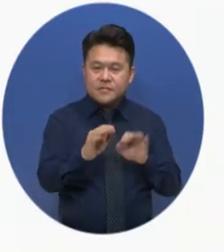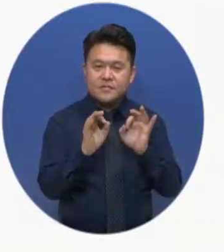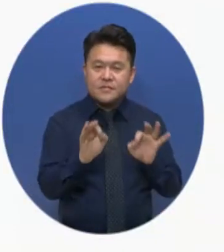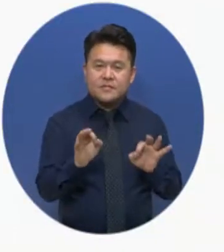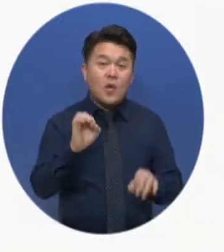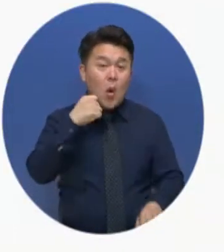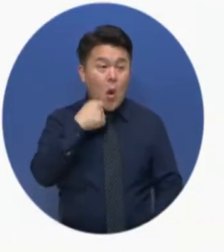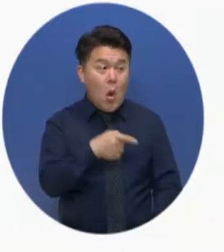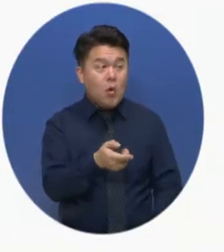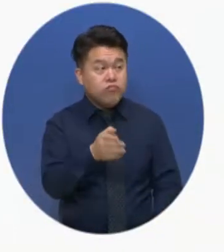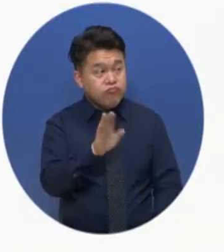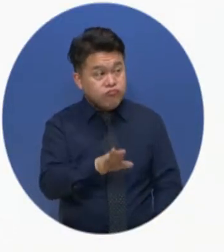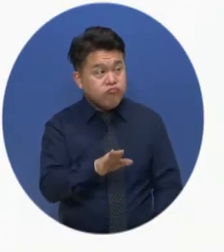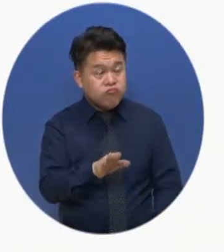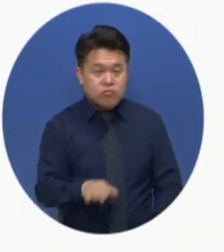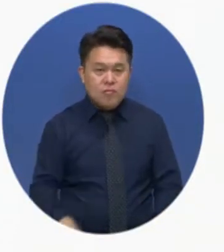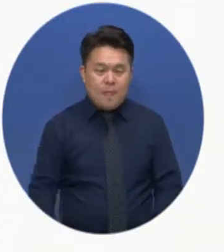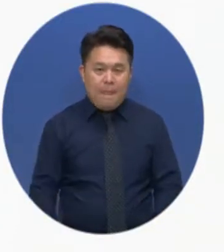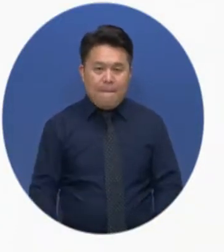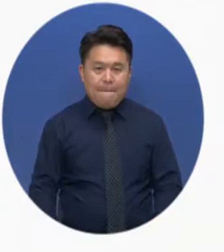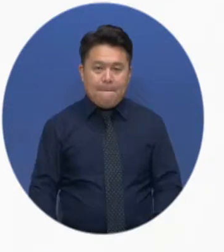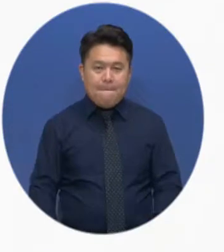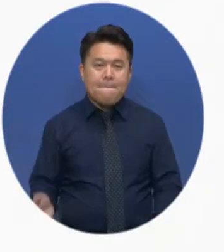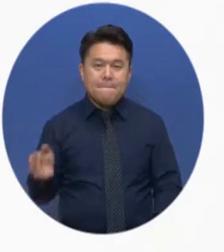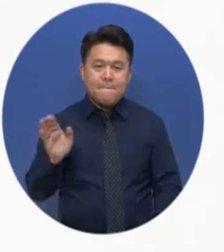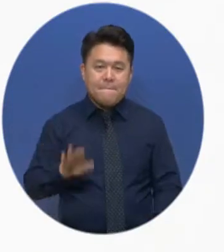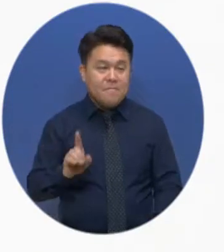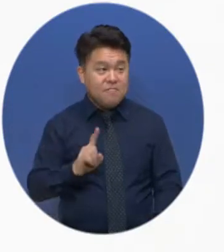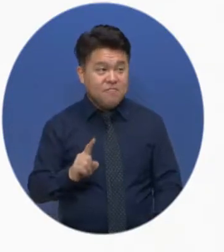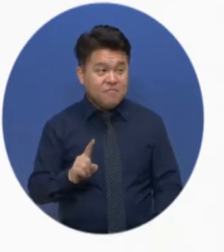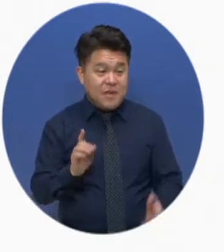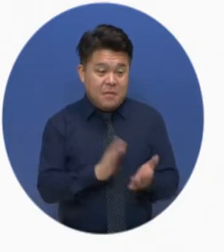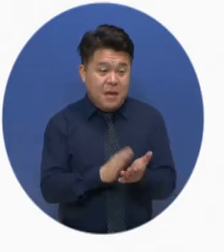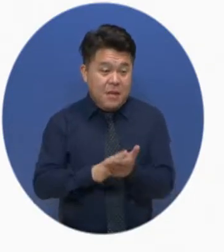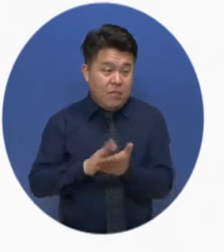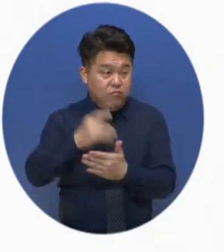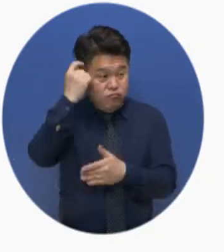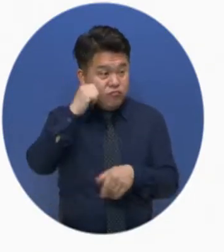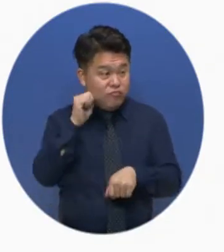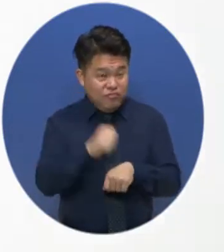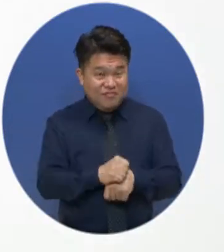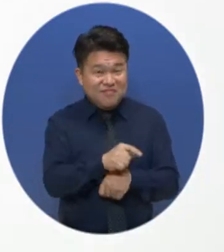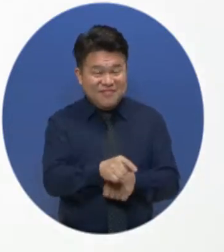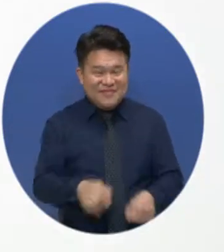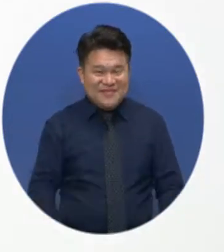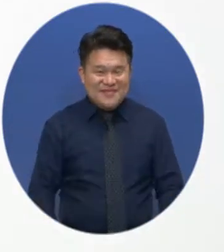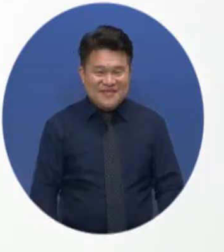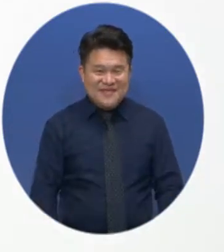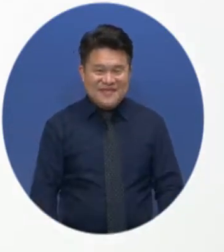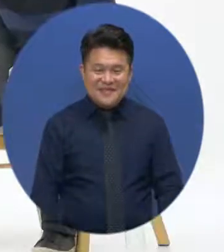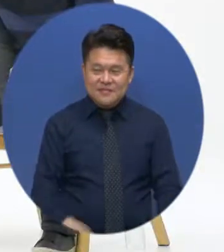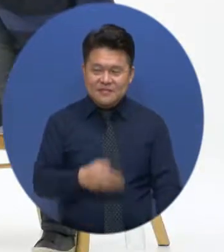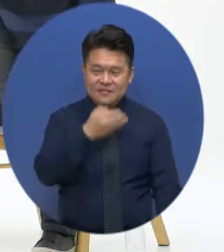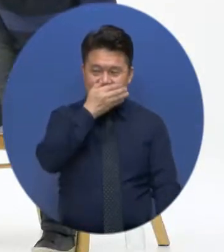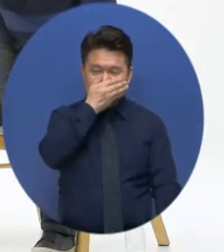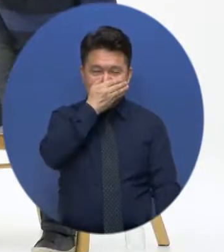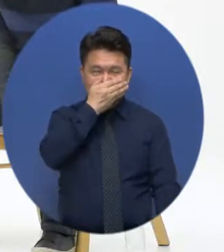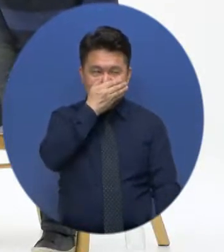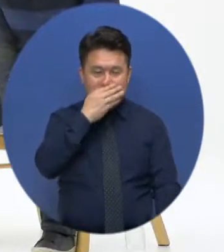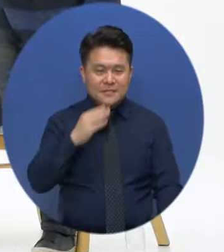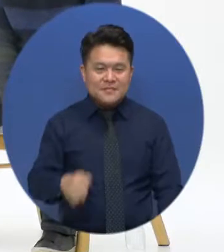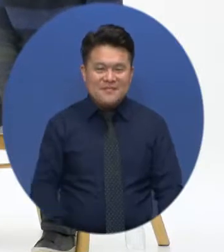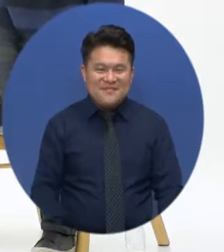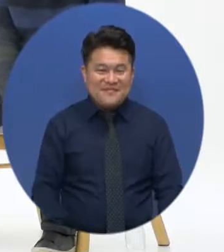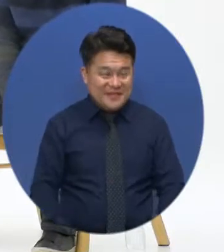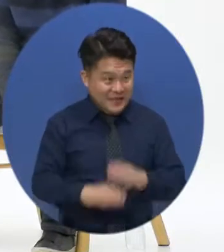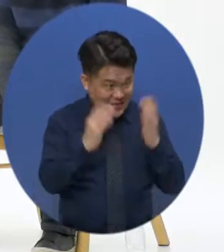좀 어려웠는데, 힘들고 어려운데, 그럼에도 불구하고 굉장히 또 박자감도 있으시고, 굉장히 또, 네. 또 소질이, 저희가 다 이제